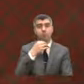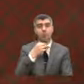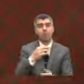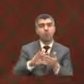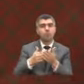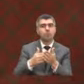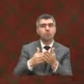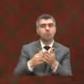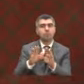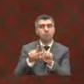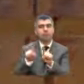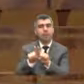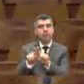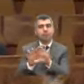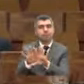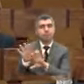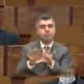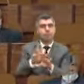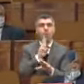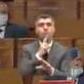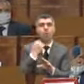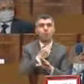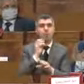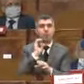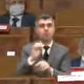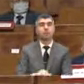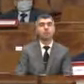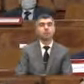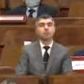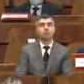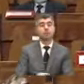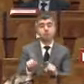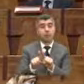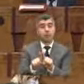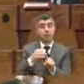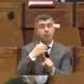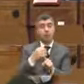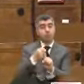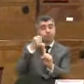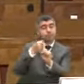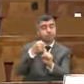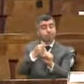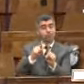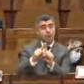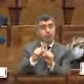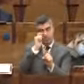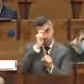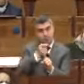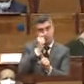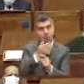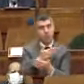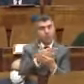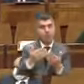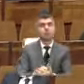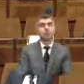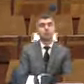الإيجابية التي تتبناها الحكومة والتي قامت بالمناسبة بمجهودة جبارة في هذا الإطار،